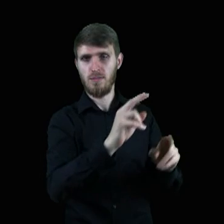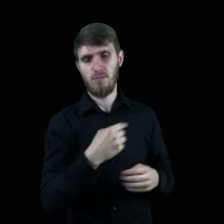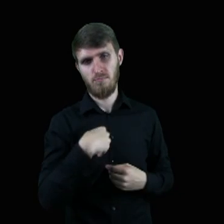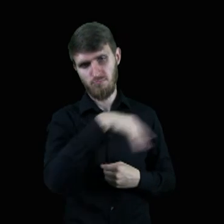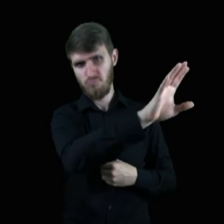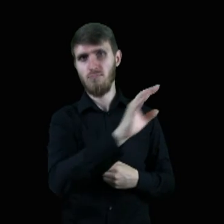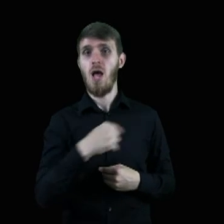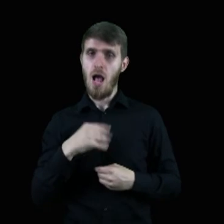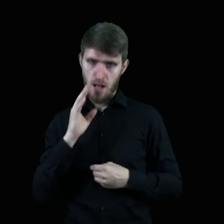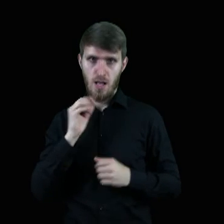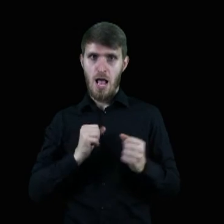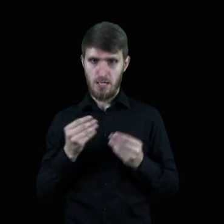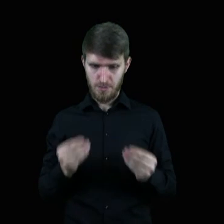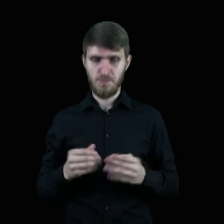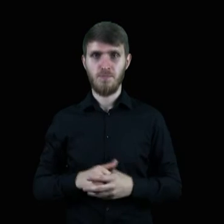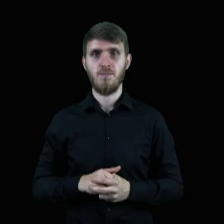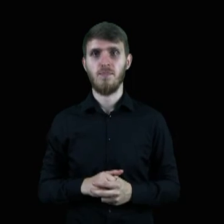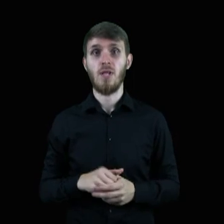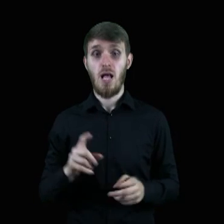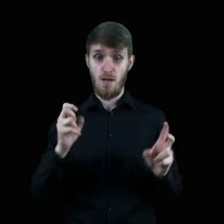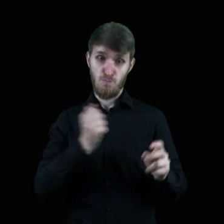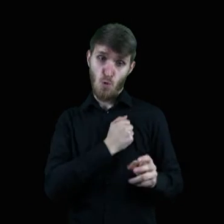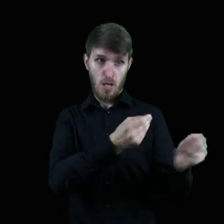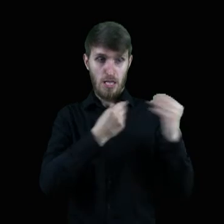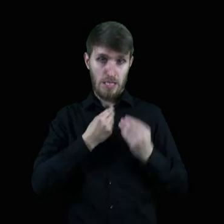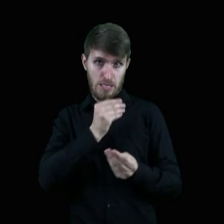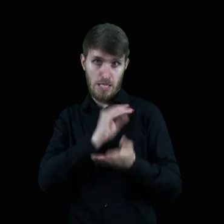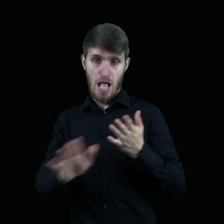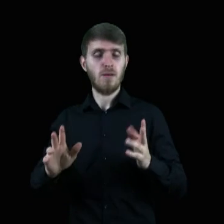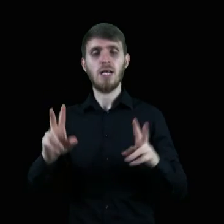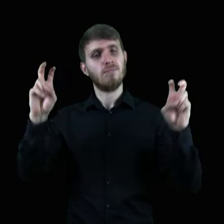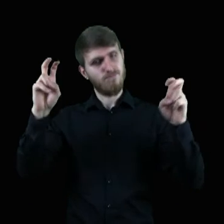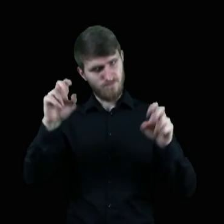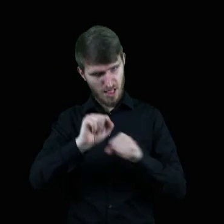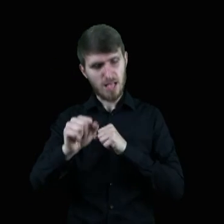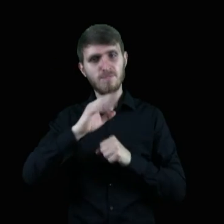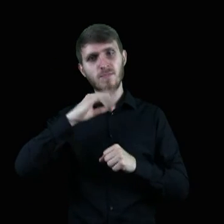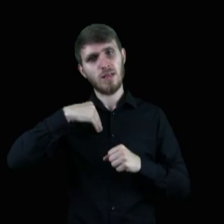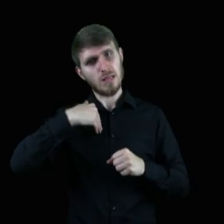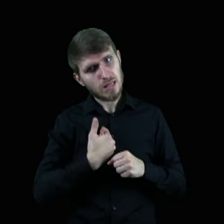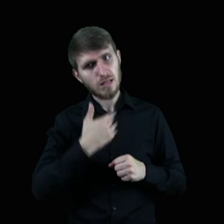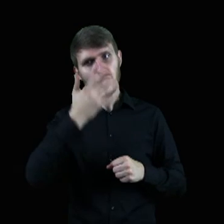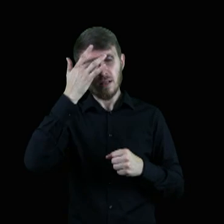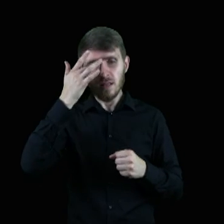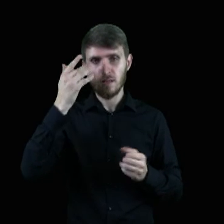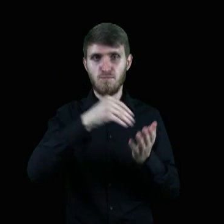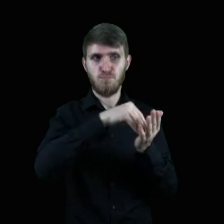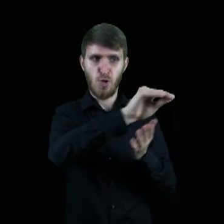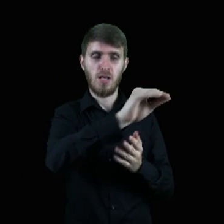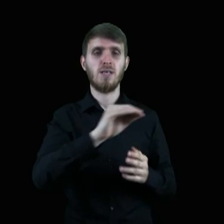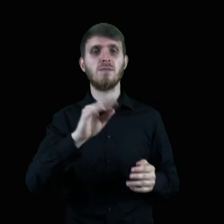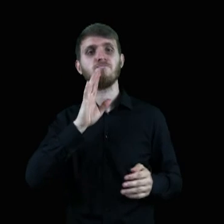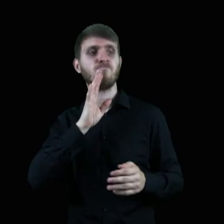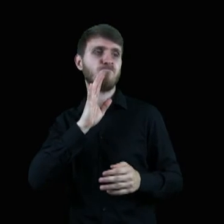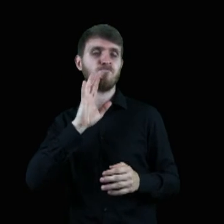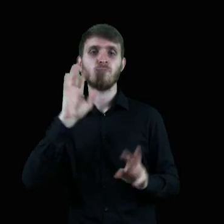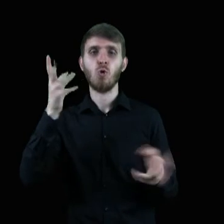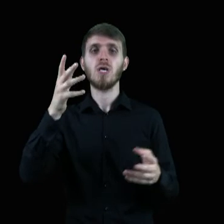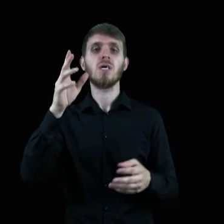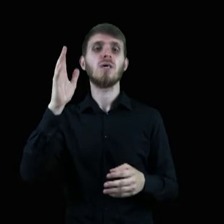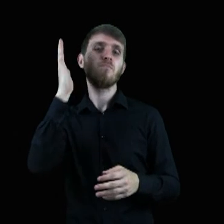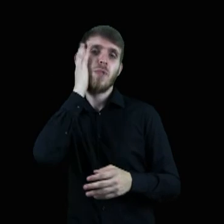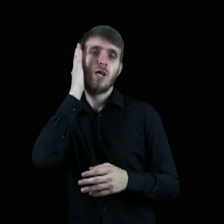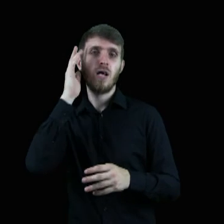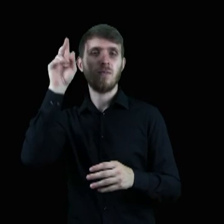zł w ramach kosztów pożyczki. Czyli jakby moja pożyczka wiąże się z odpowiednim kosztem, należy na to